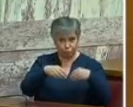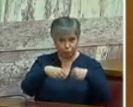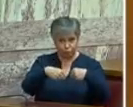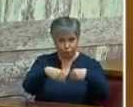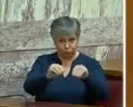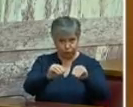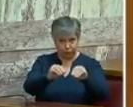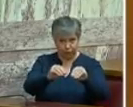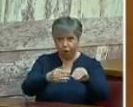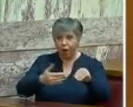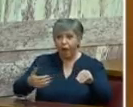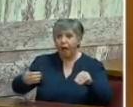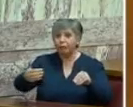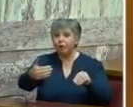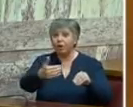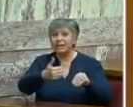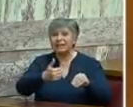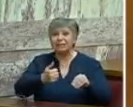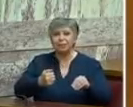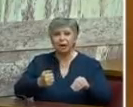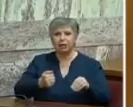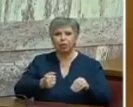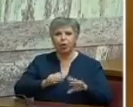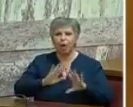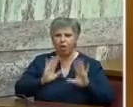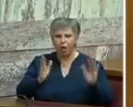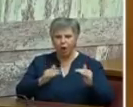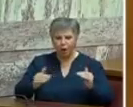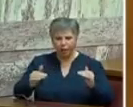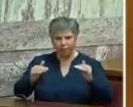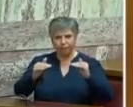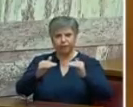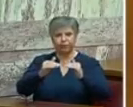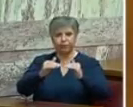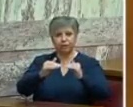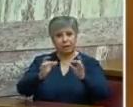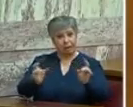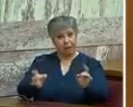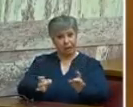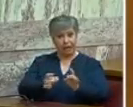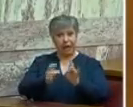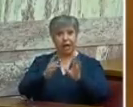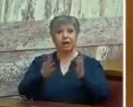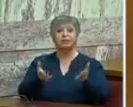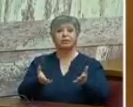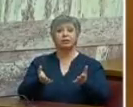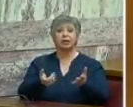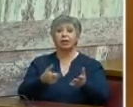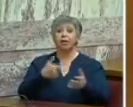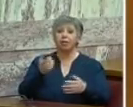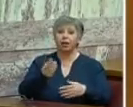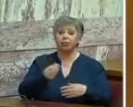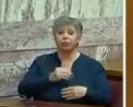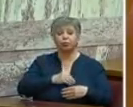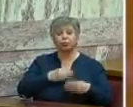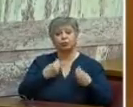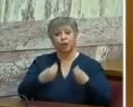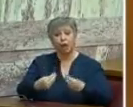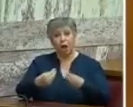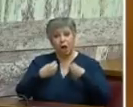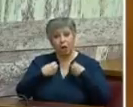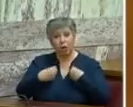είναι τυχαίο? Είναι τυχαίο? Δεν συγκροτεί ευθύνη? Και γιατί έγινε? Για την καλή τους την καρδιά? Δεν τα έρπαξε